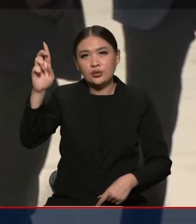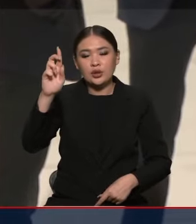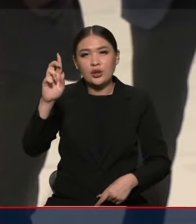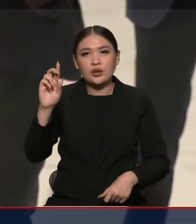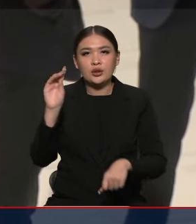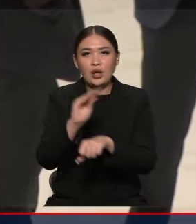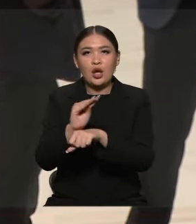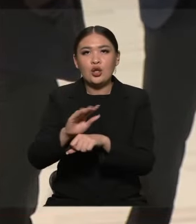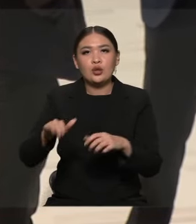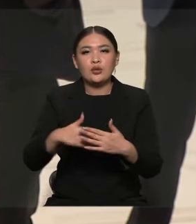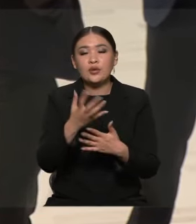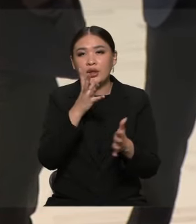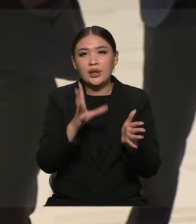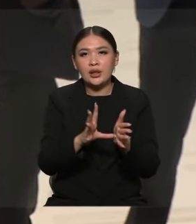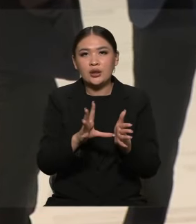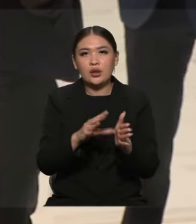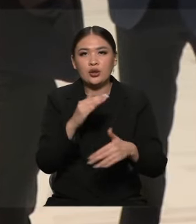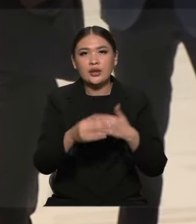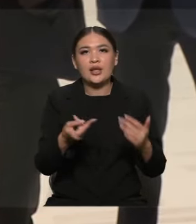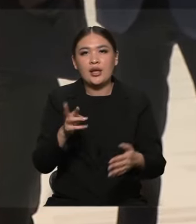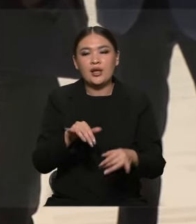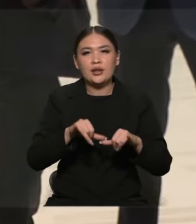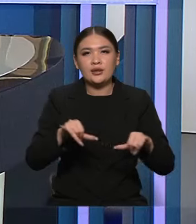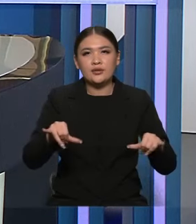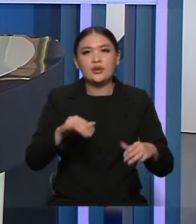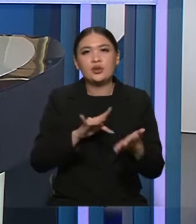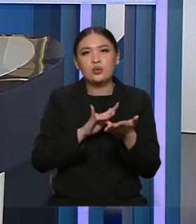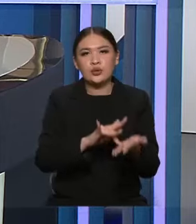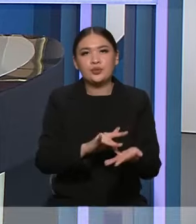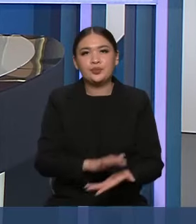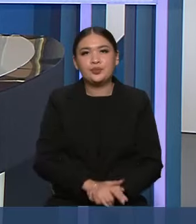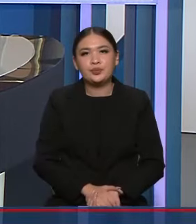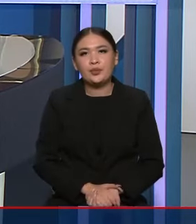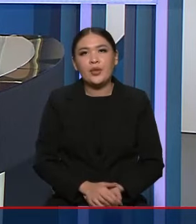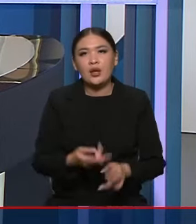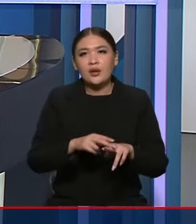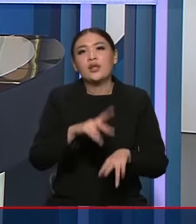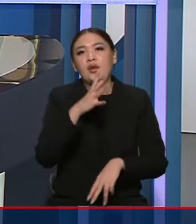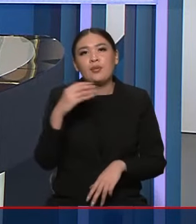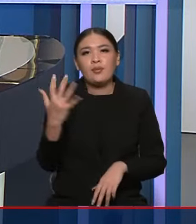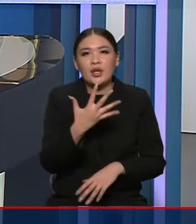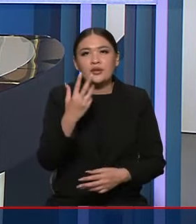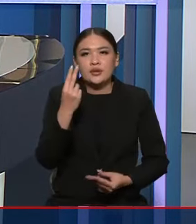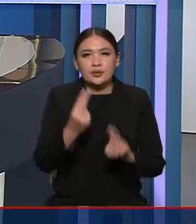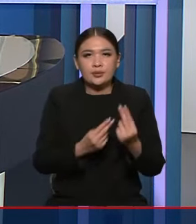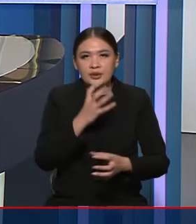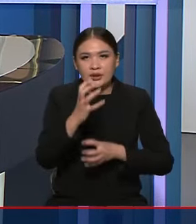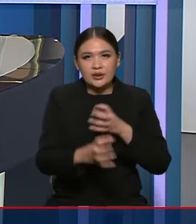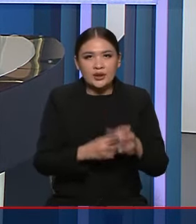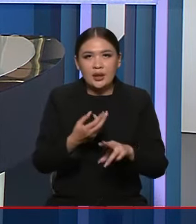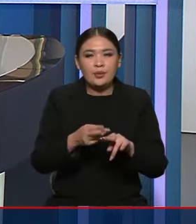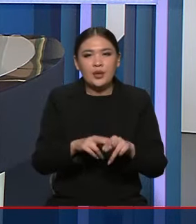внедрять цифровые технологии для развития туризма. Тем временем, пятым всемирным играм кочевников